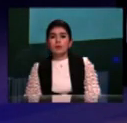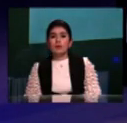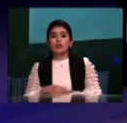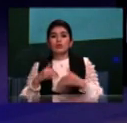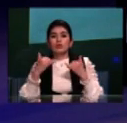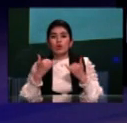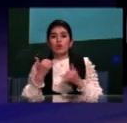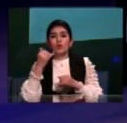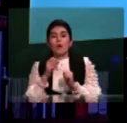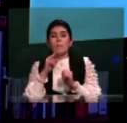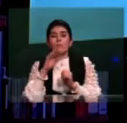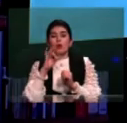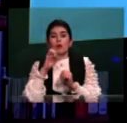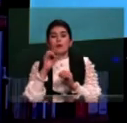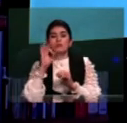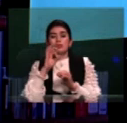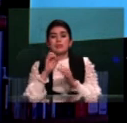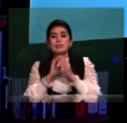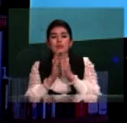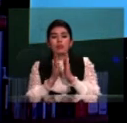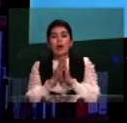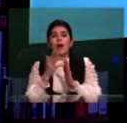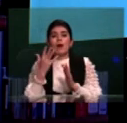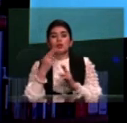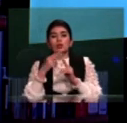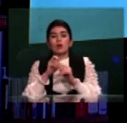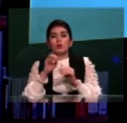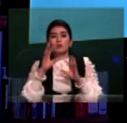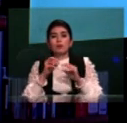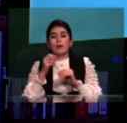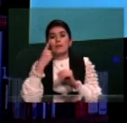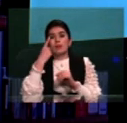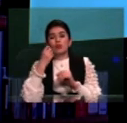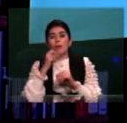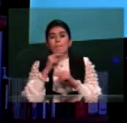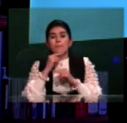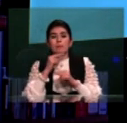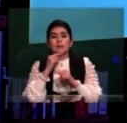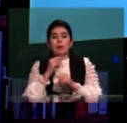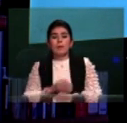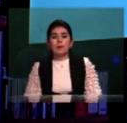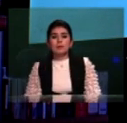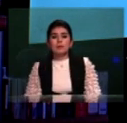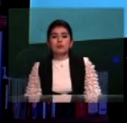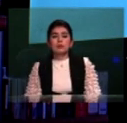Сегодня на уроке мы узнали программные средства, которые осуществляют информационную безопасность.